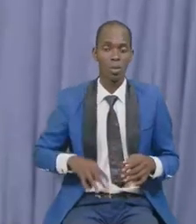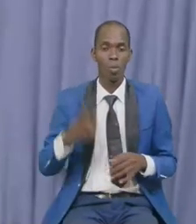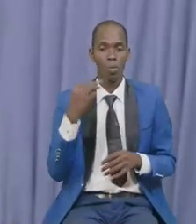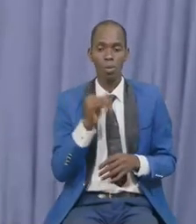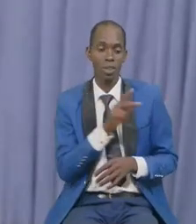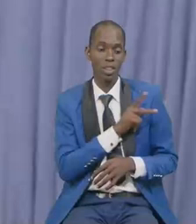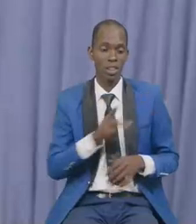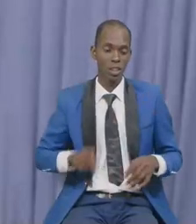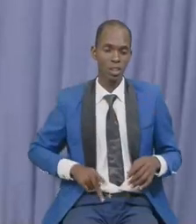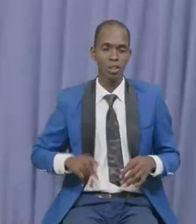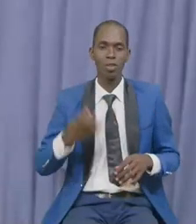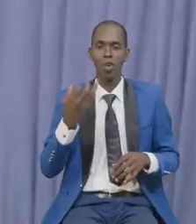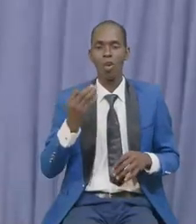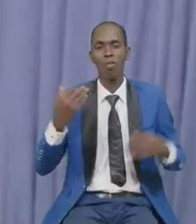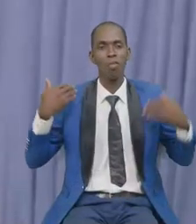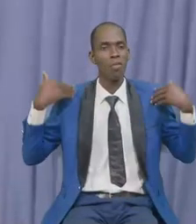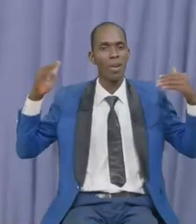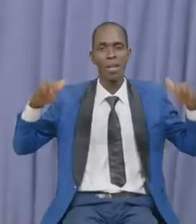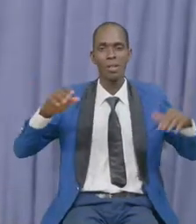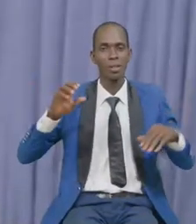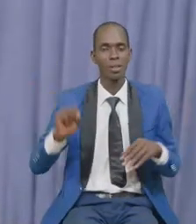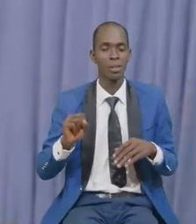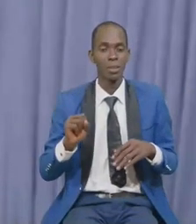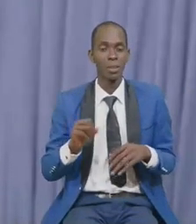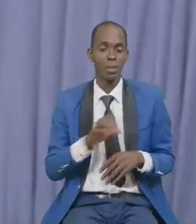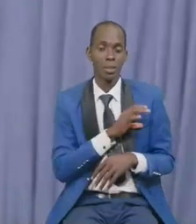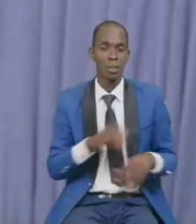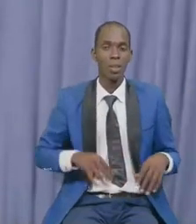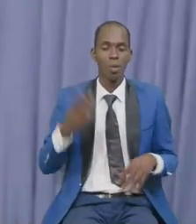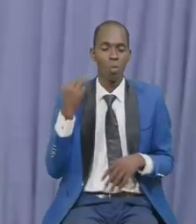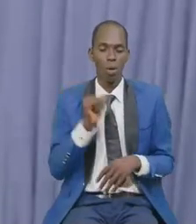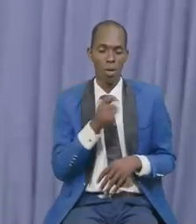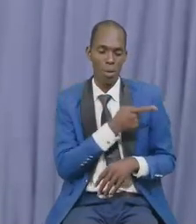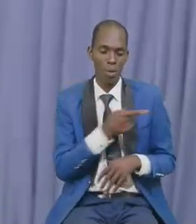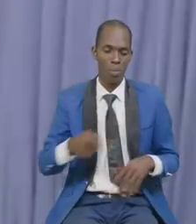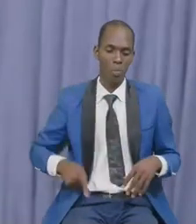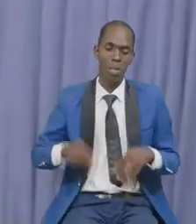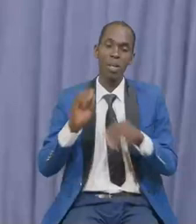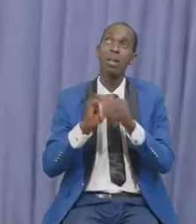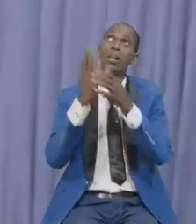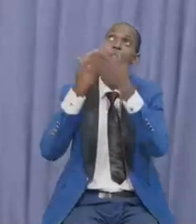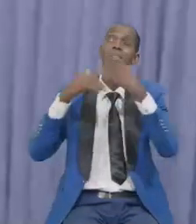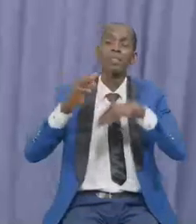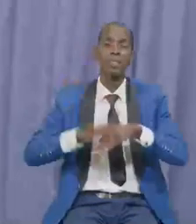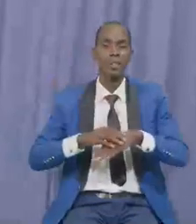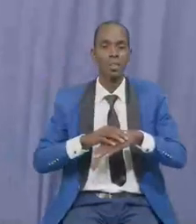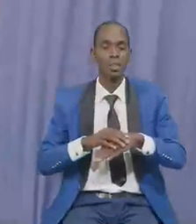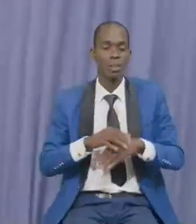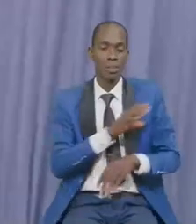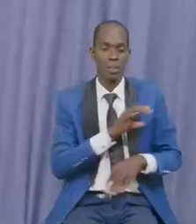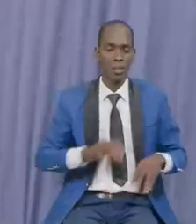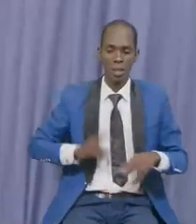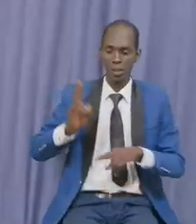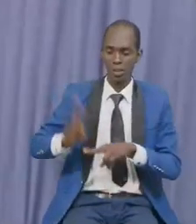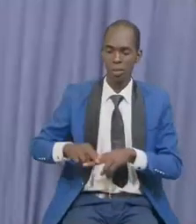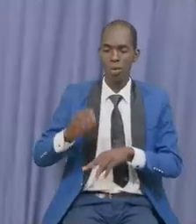anges. Il était le prince au ciel. Il s'est assis sur le trône de